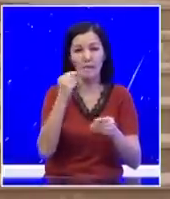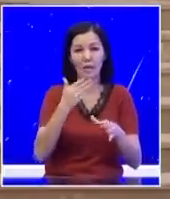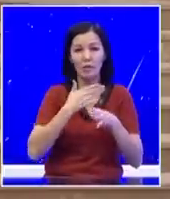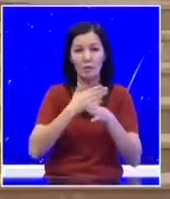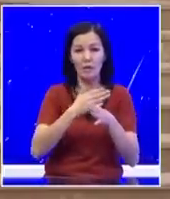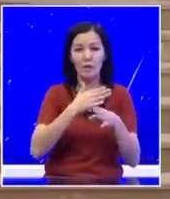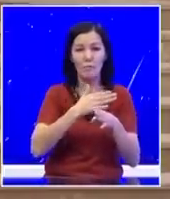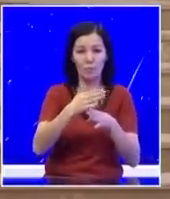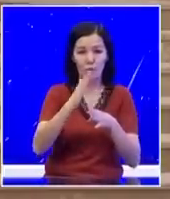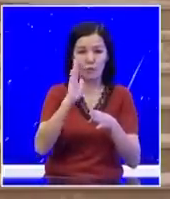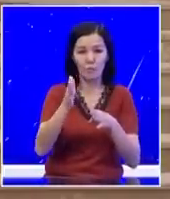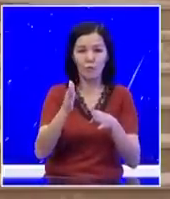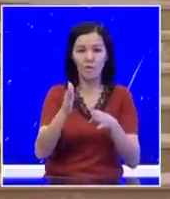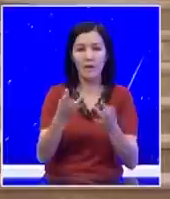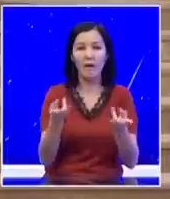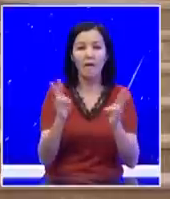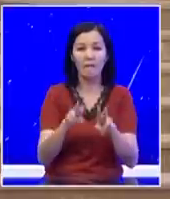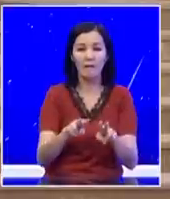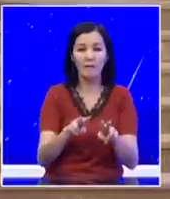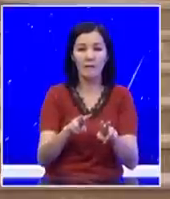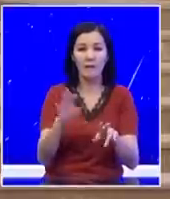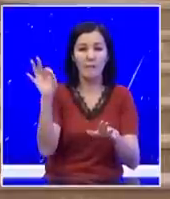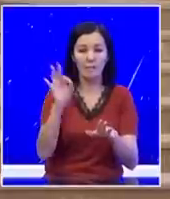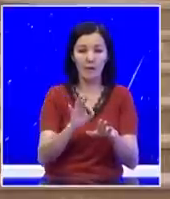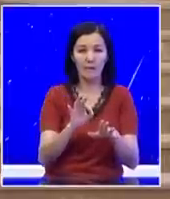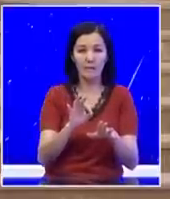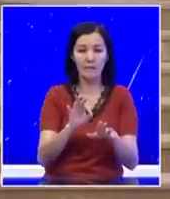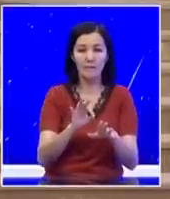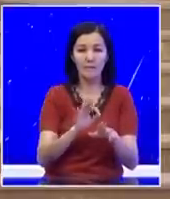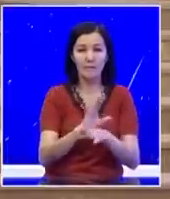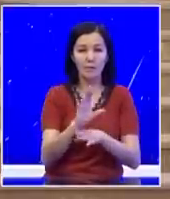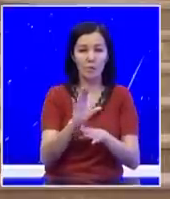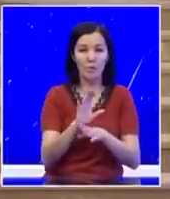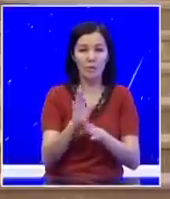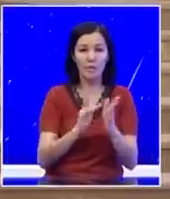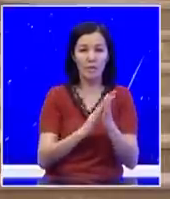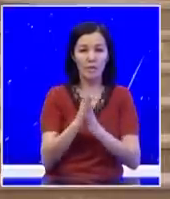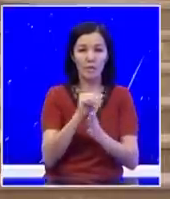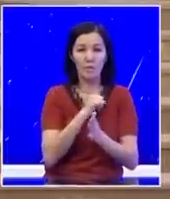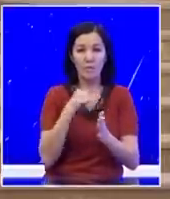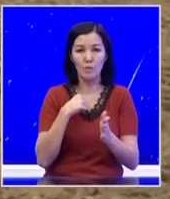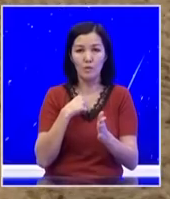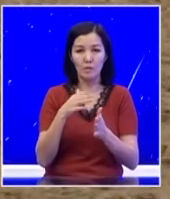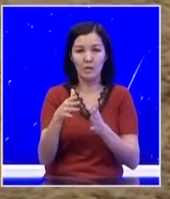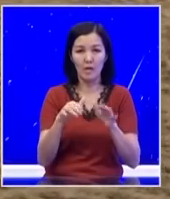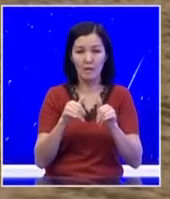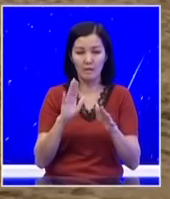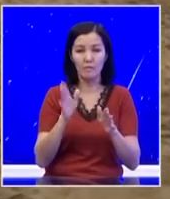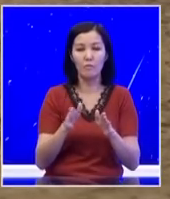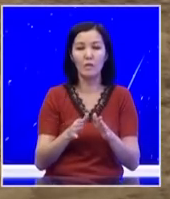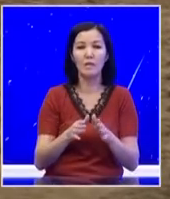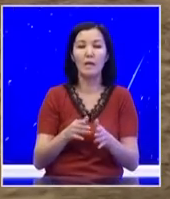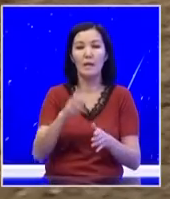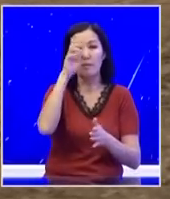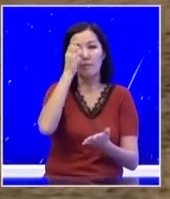мемлекет тарапынан субсидияланатын болса, қалған пайызы өндірген өнім есебінен алынады. Мемлекетті қолдау